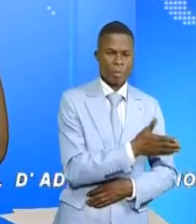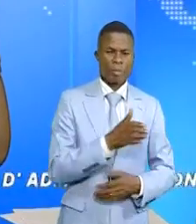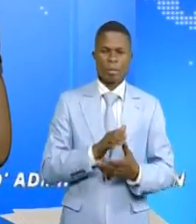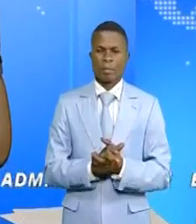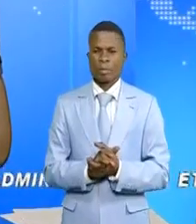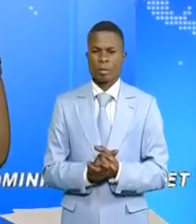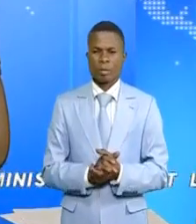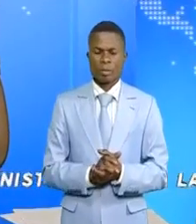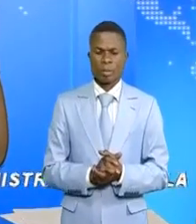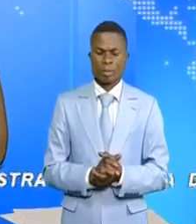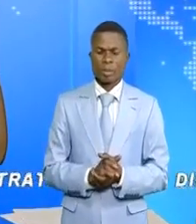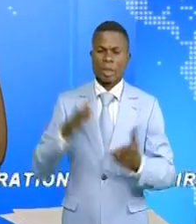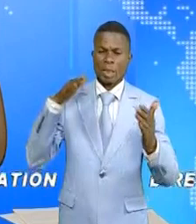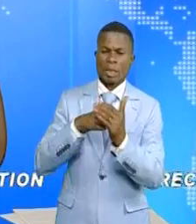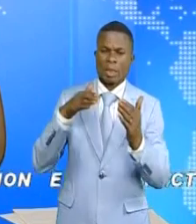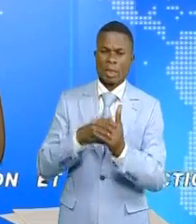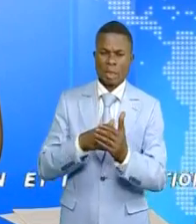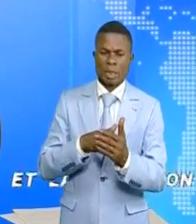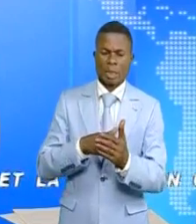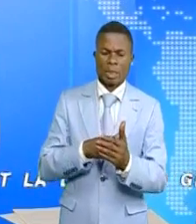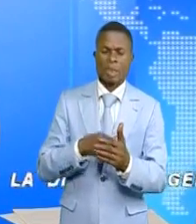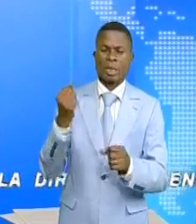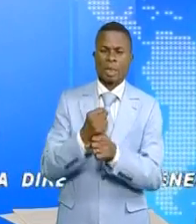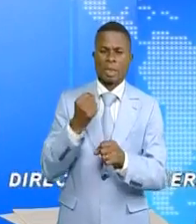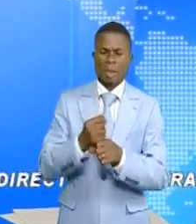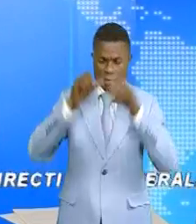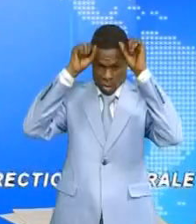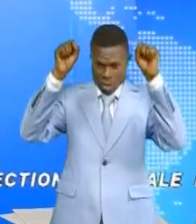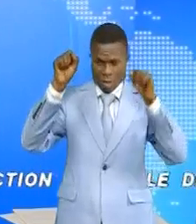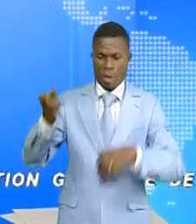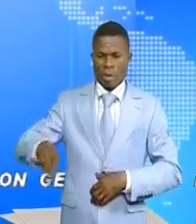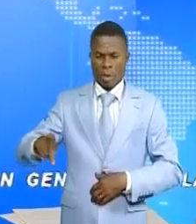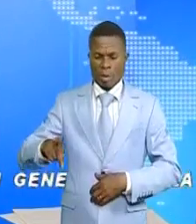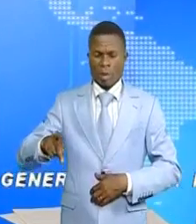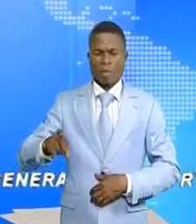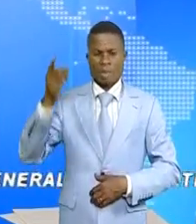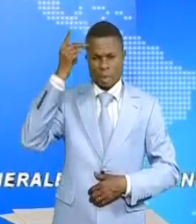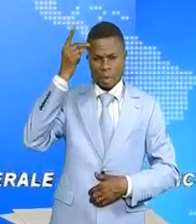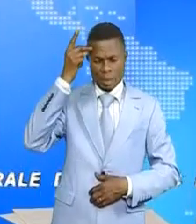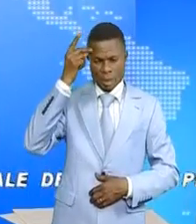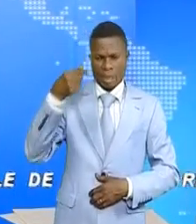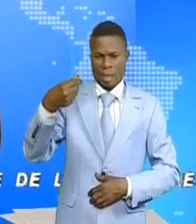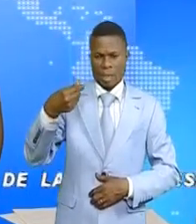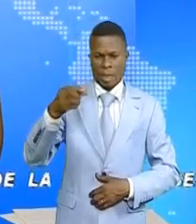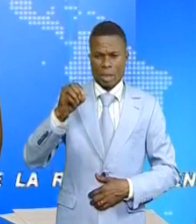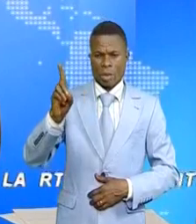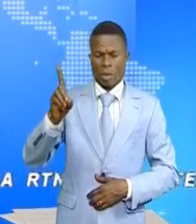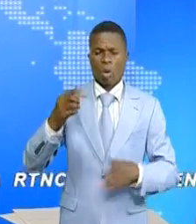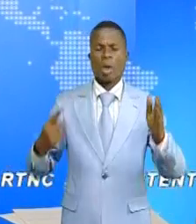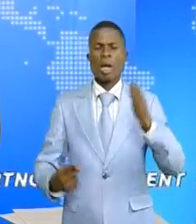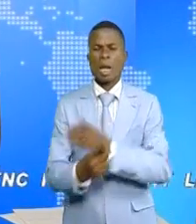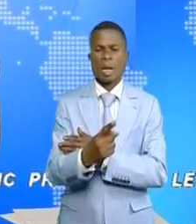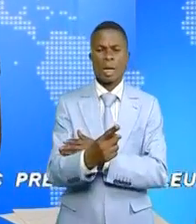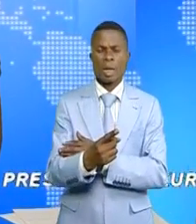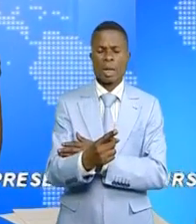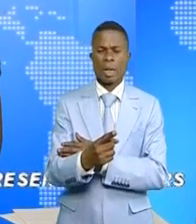Il s'insurge contre la démarche du président de l'Assemblée provinciale de Kinshasa, Godem Poyi, de porter plainte contre